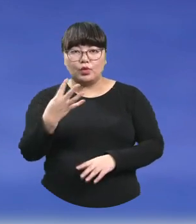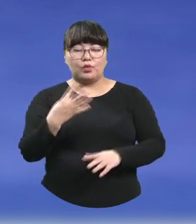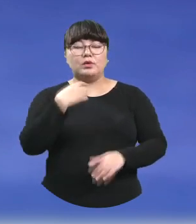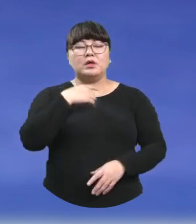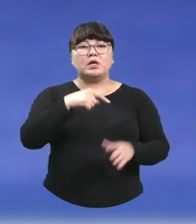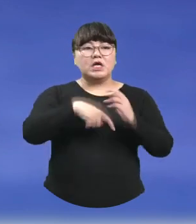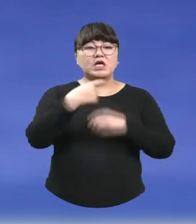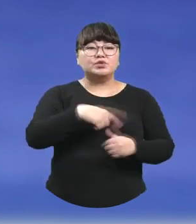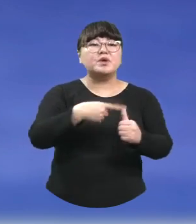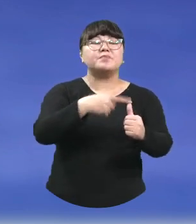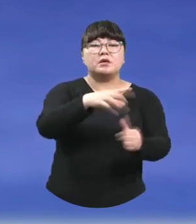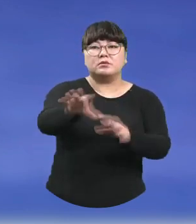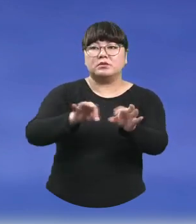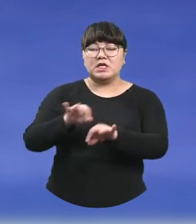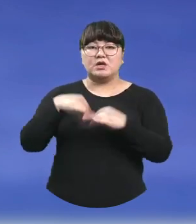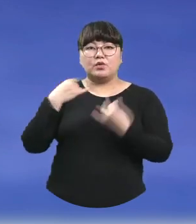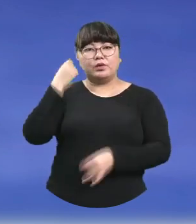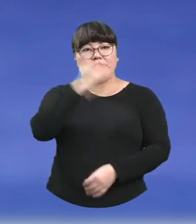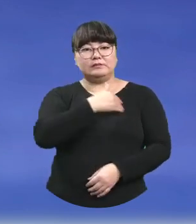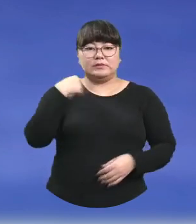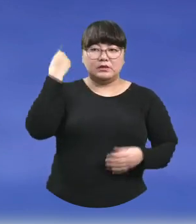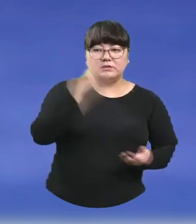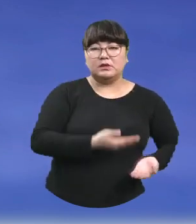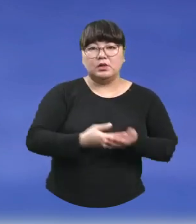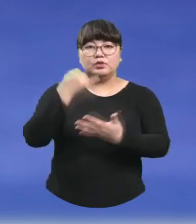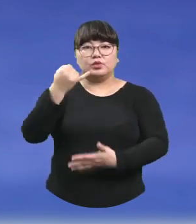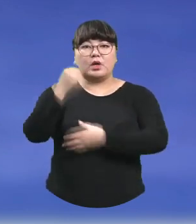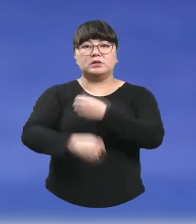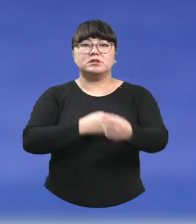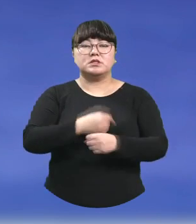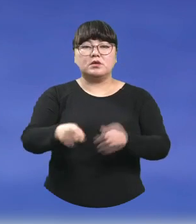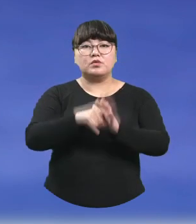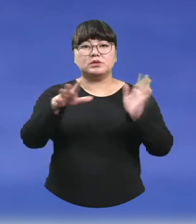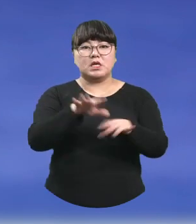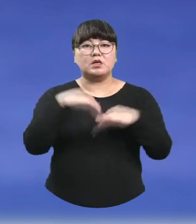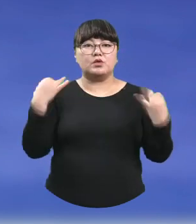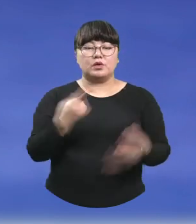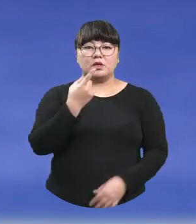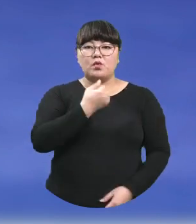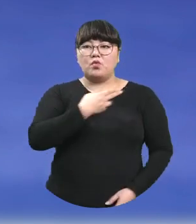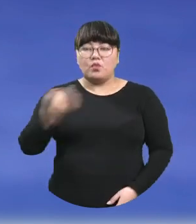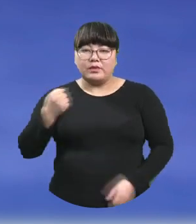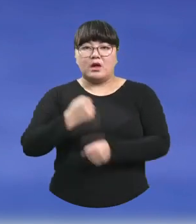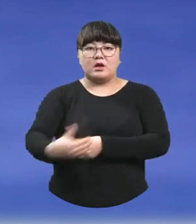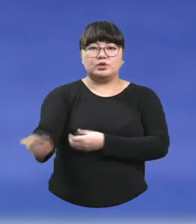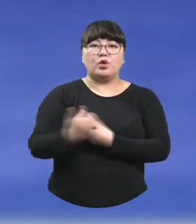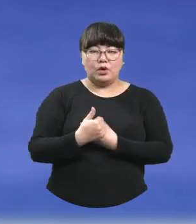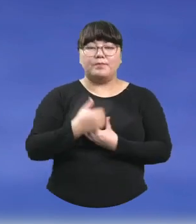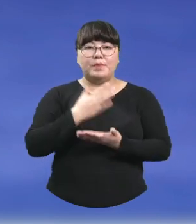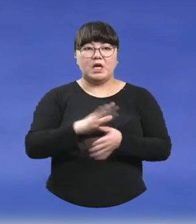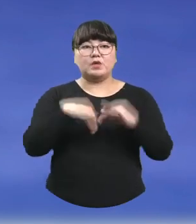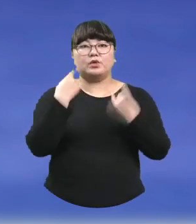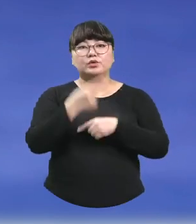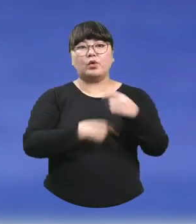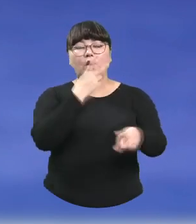даргаыг гишүүдийн дотроос улсын хурлын даргаын санал болгосноор 6 жилийн хугацаагаар улсын хурл нэг удаа томилно гэж Монгол